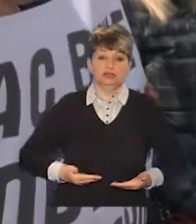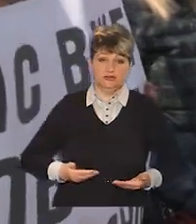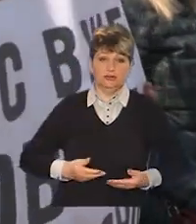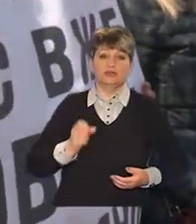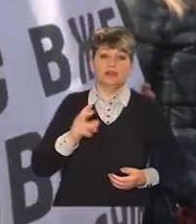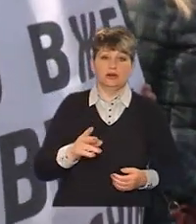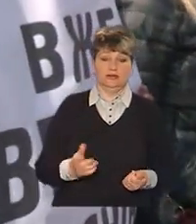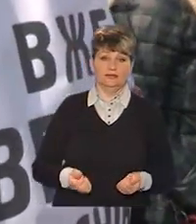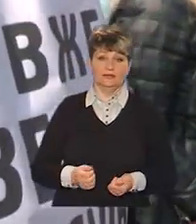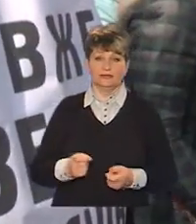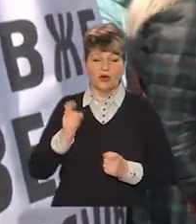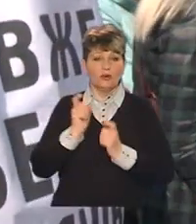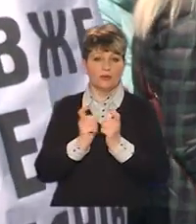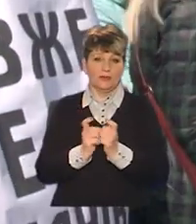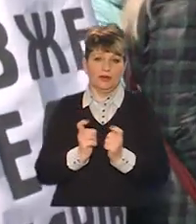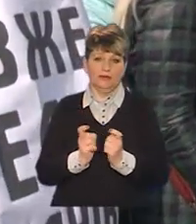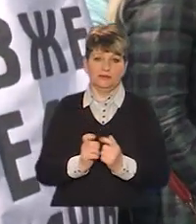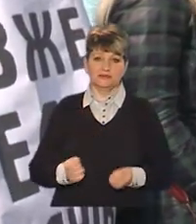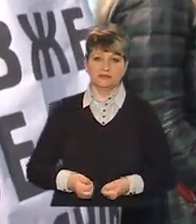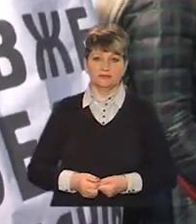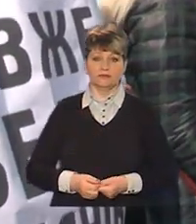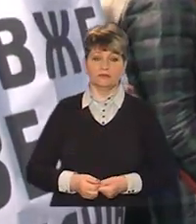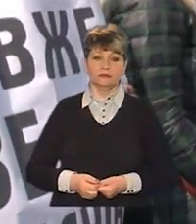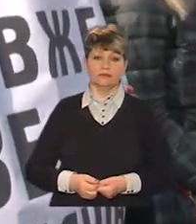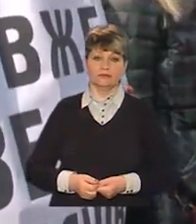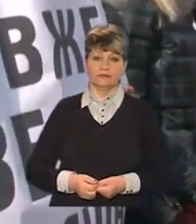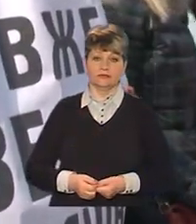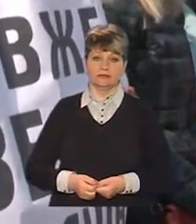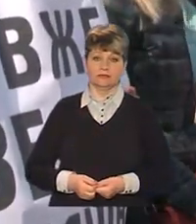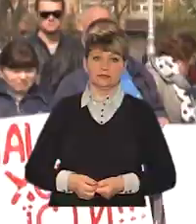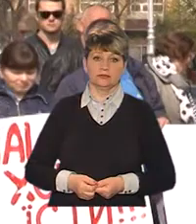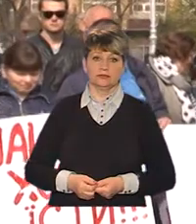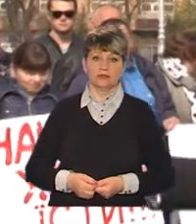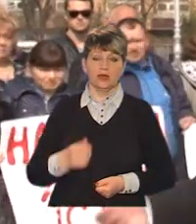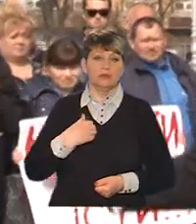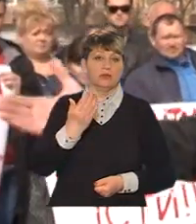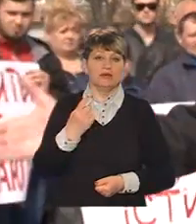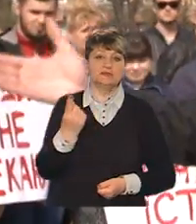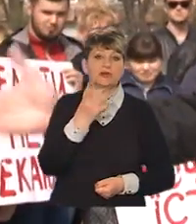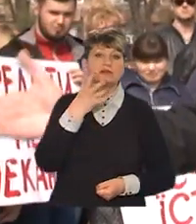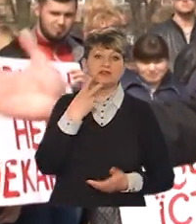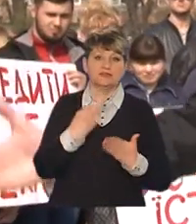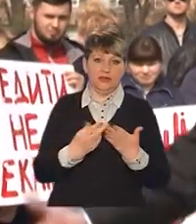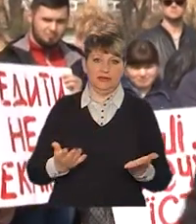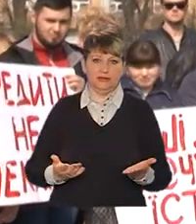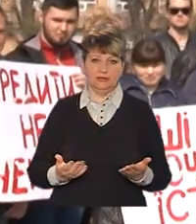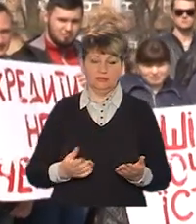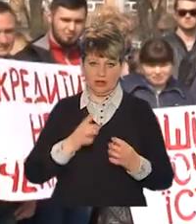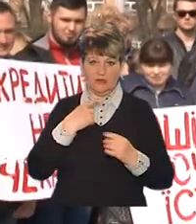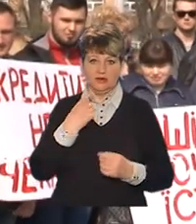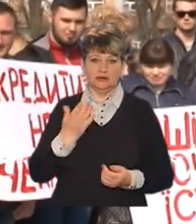До людей просто, ми ж нікого не відбуваємо. Ми вас перший раз бачимо. Ваші депутати